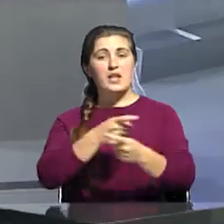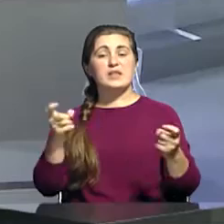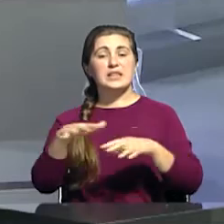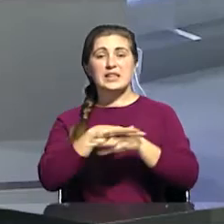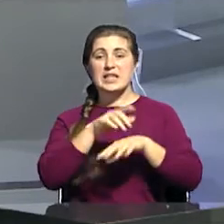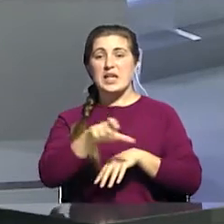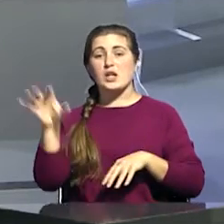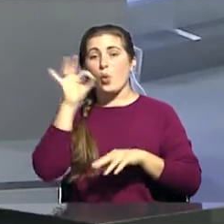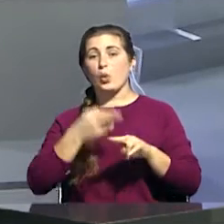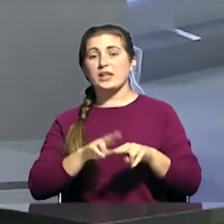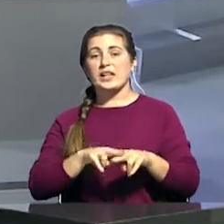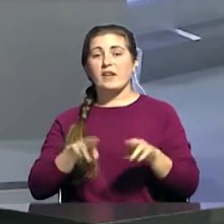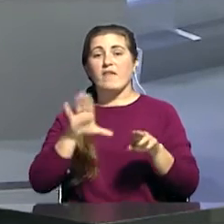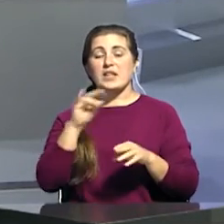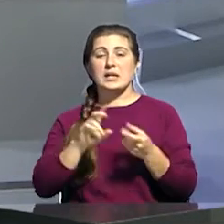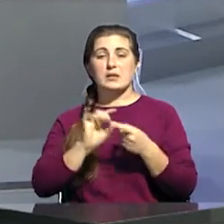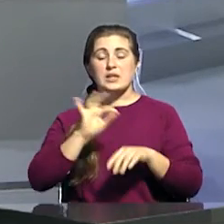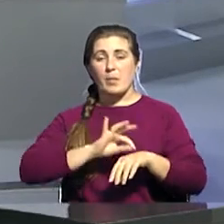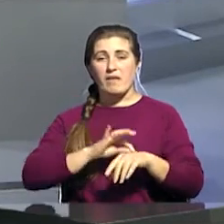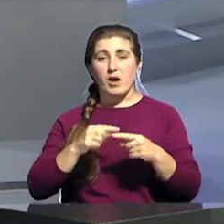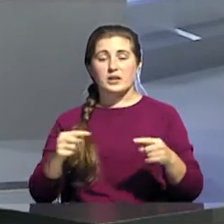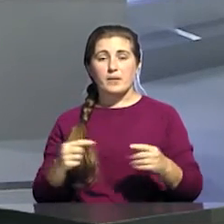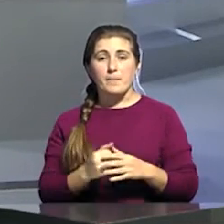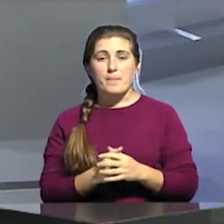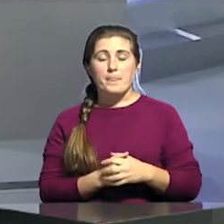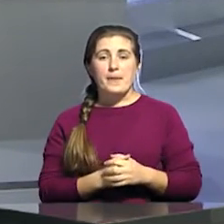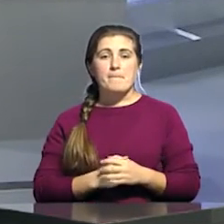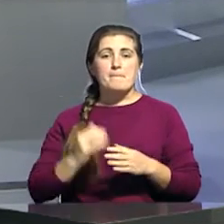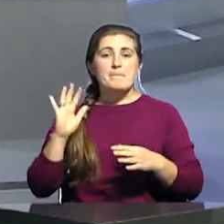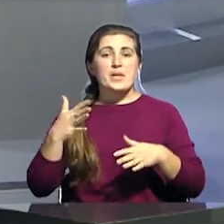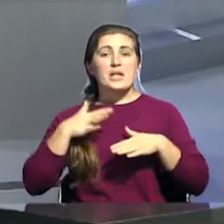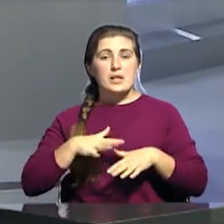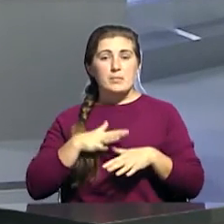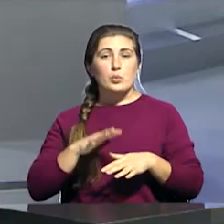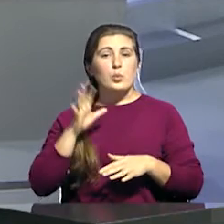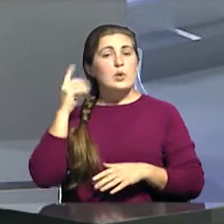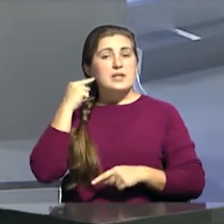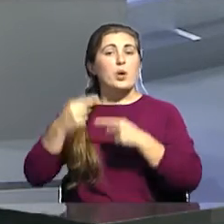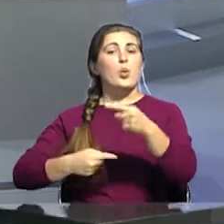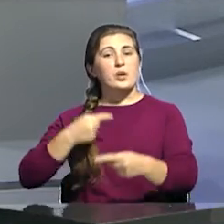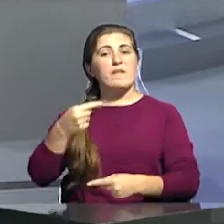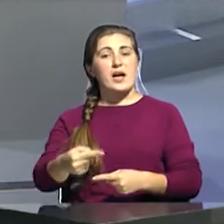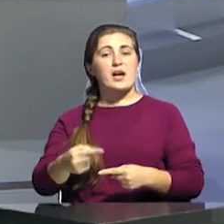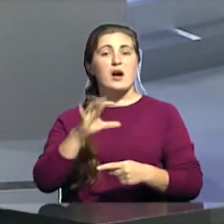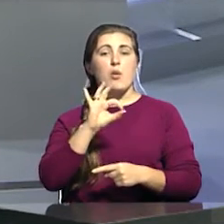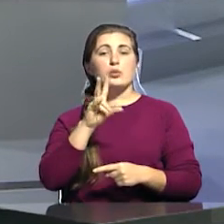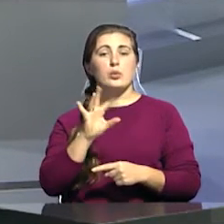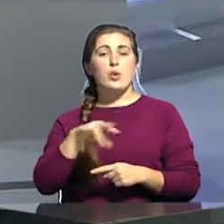о таких видах заболеваний? В Крыму испокон века